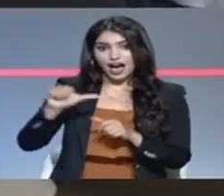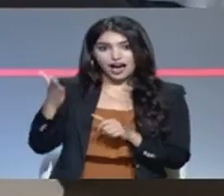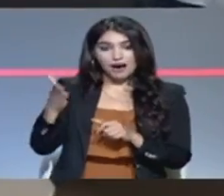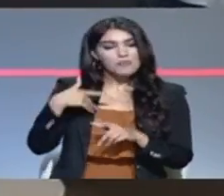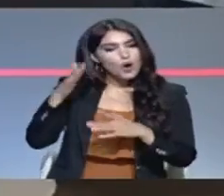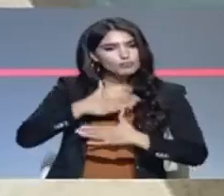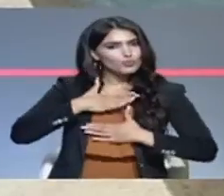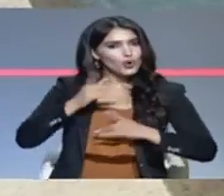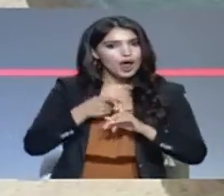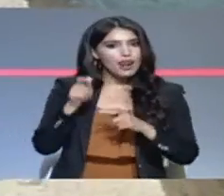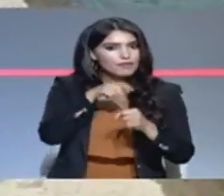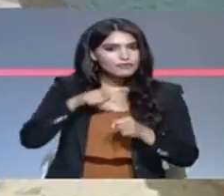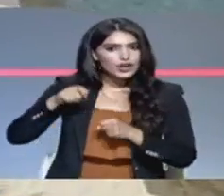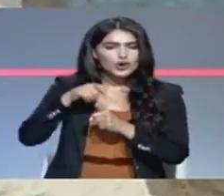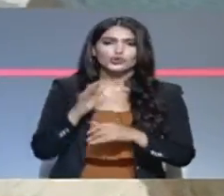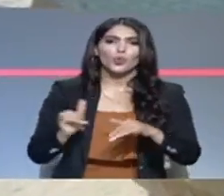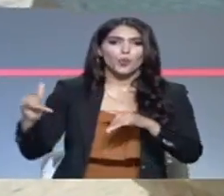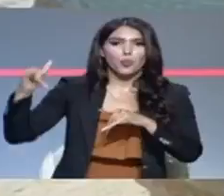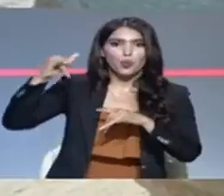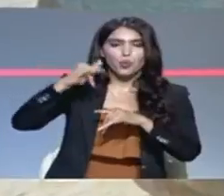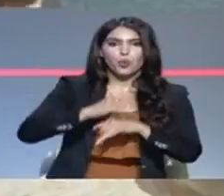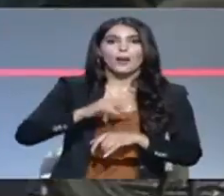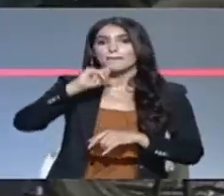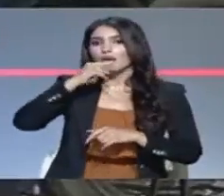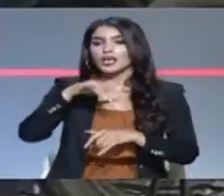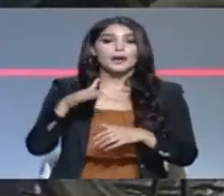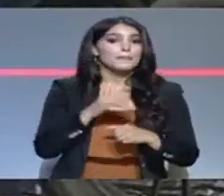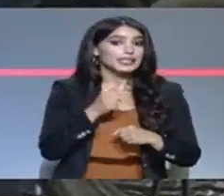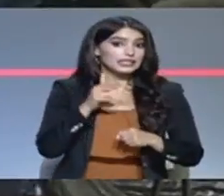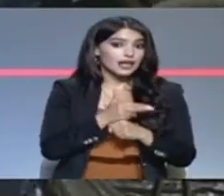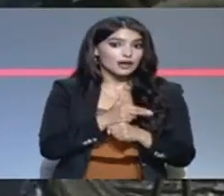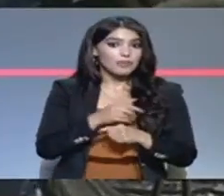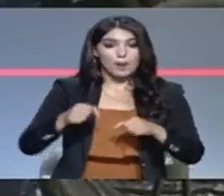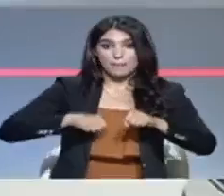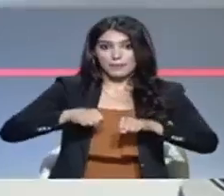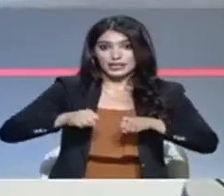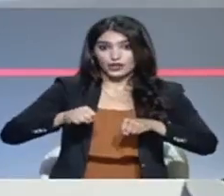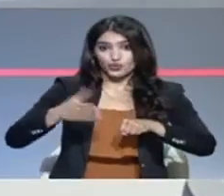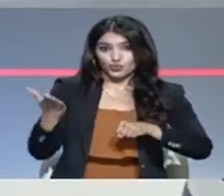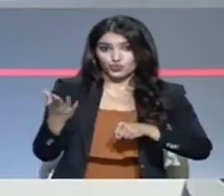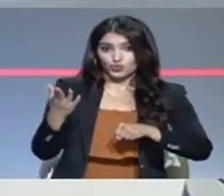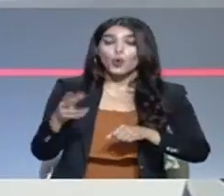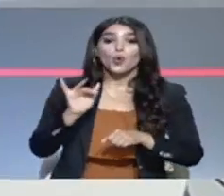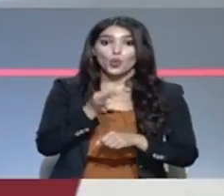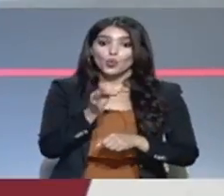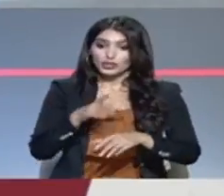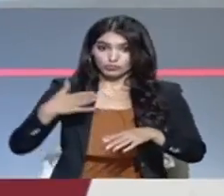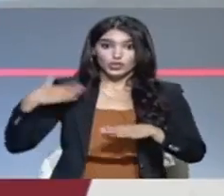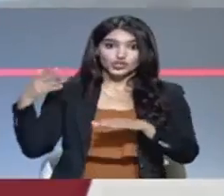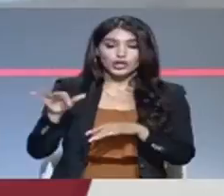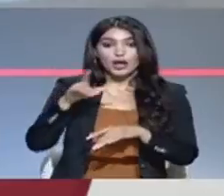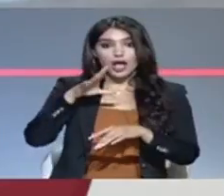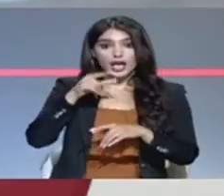الفن إلى تكبد عناء السفر من جابس إلى الشابة على متن هذه الدراجة النارية. نعم، جيت على الدراجة النارية